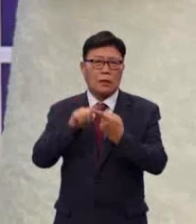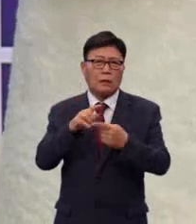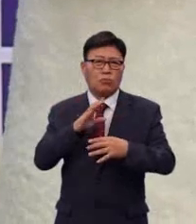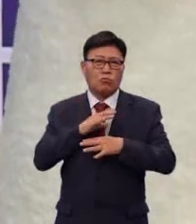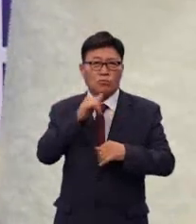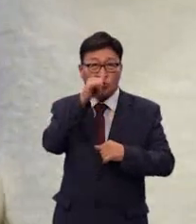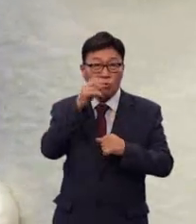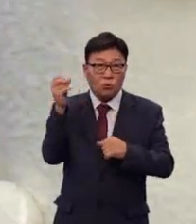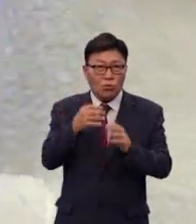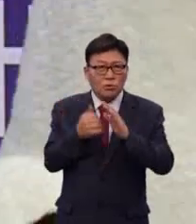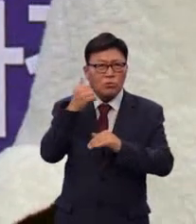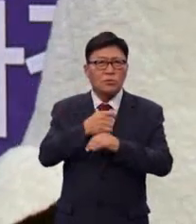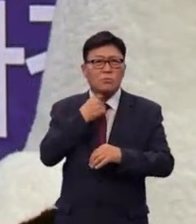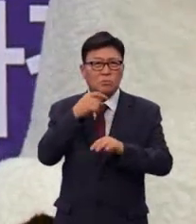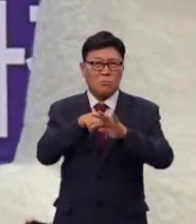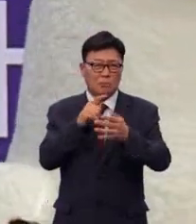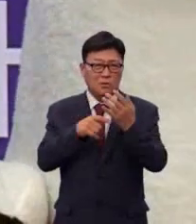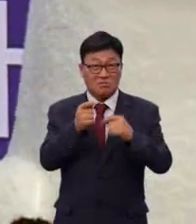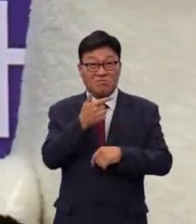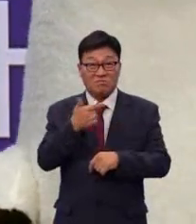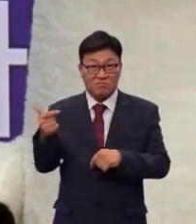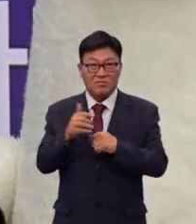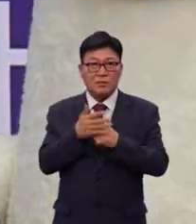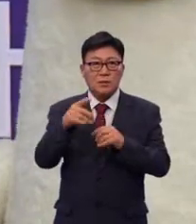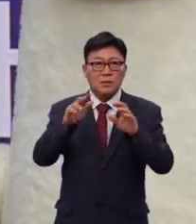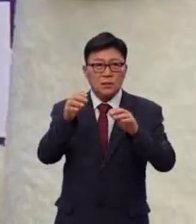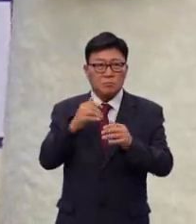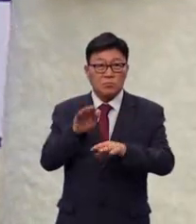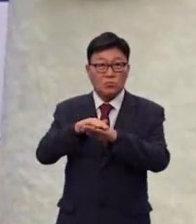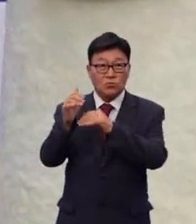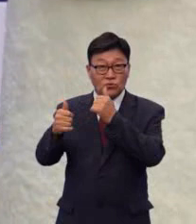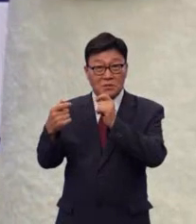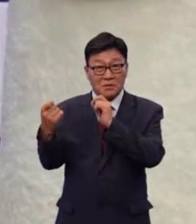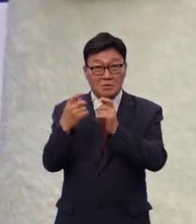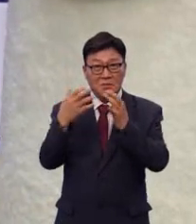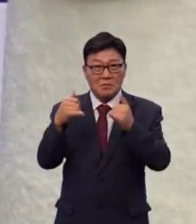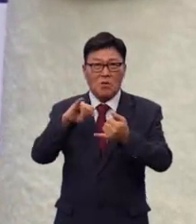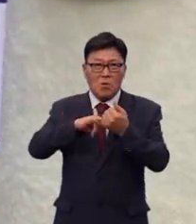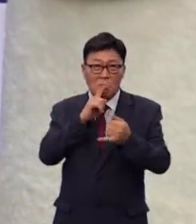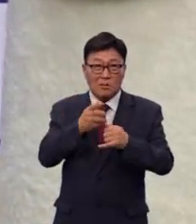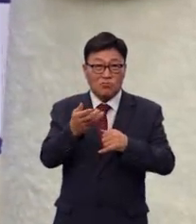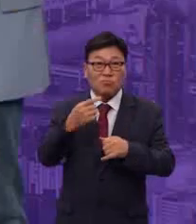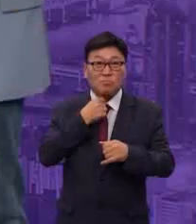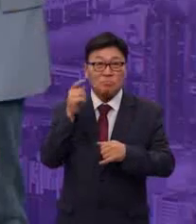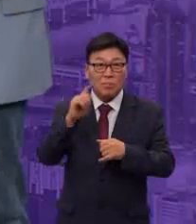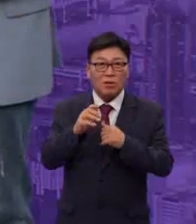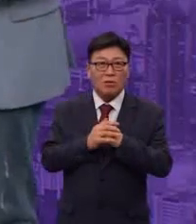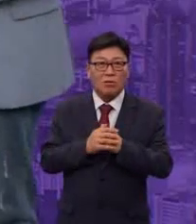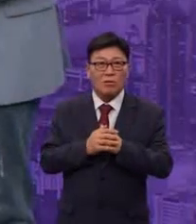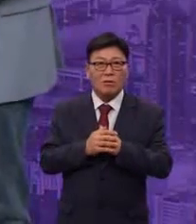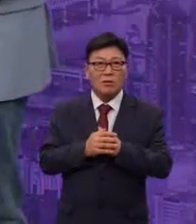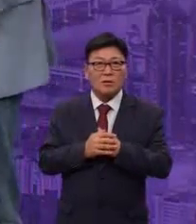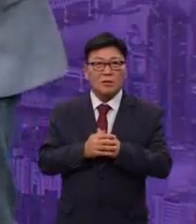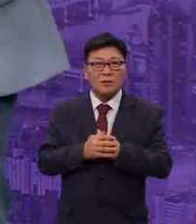두려움도 있고요. 또 성공을 하고 싶은 마음이 상당히 클 텐데, 네. 지금 도전을 앞둔 분들께 꼭 이 말을 전하고 싶습니다. 네. 네.